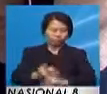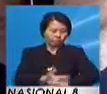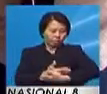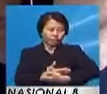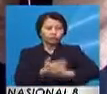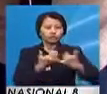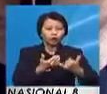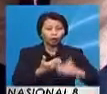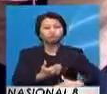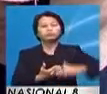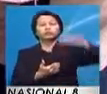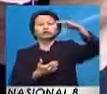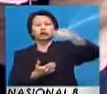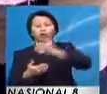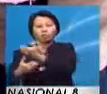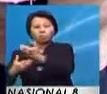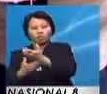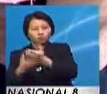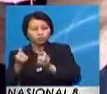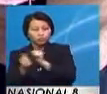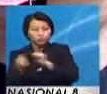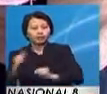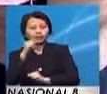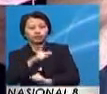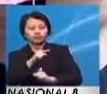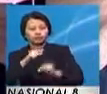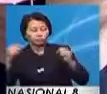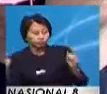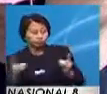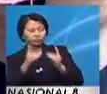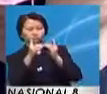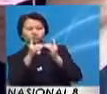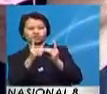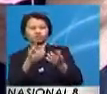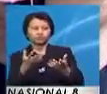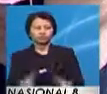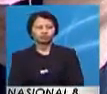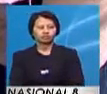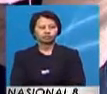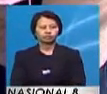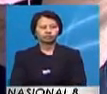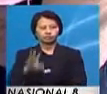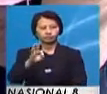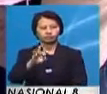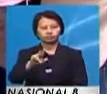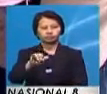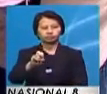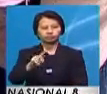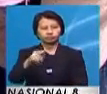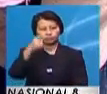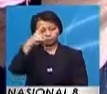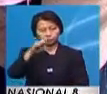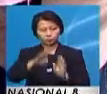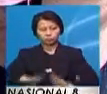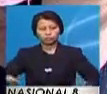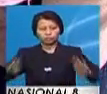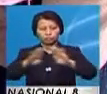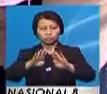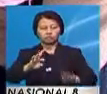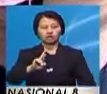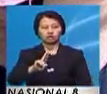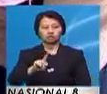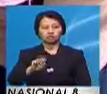nilai kemanusiaan yang antara seorang anggota bomba dengan seorang bayi. Firdaus Mokhtar untuk berita